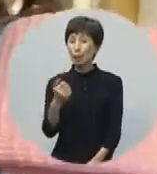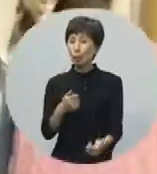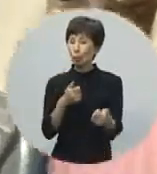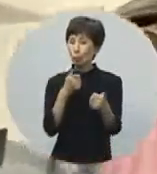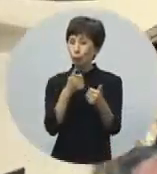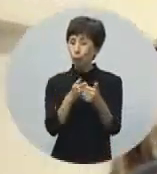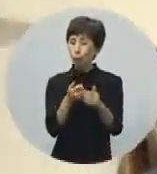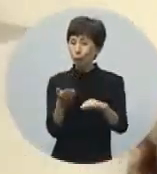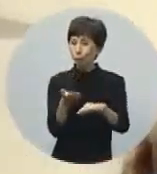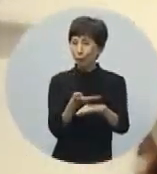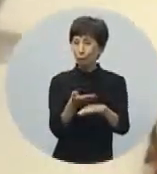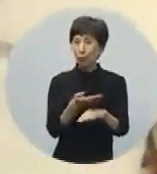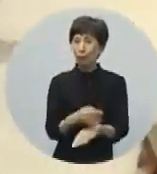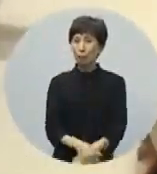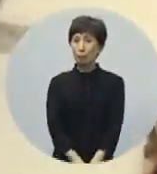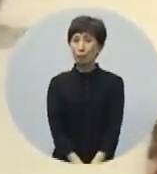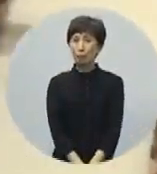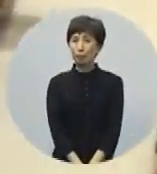チャレンジ。